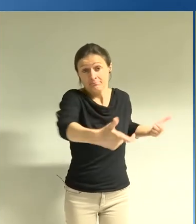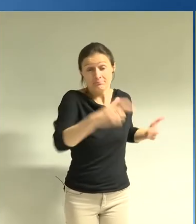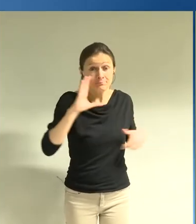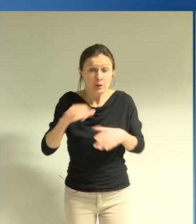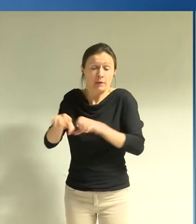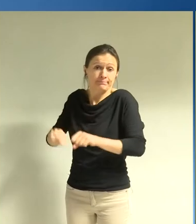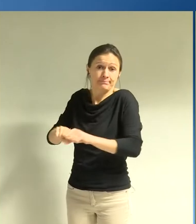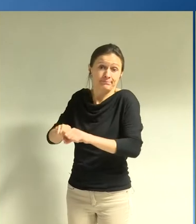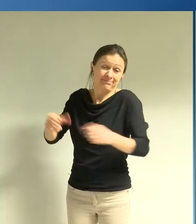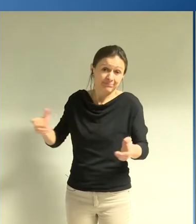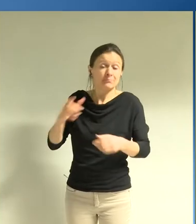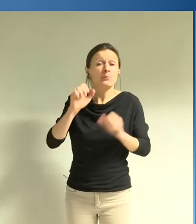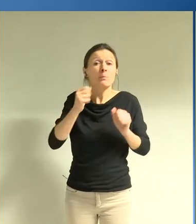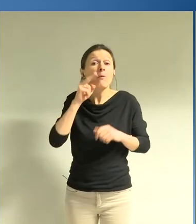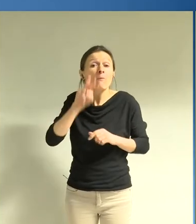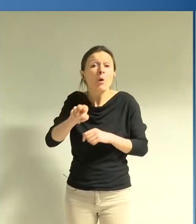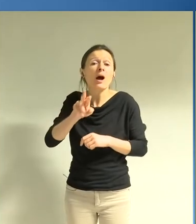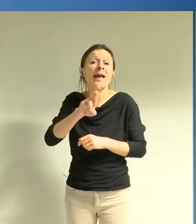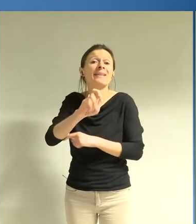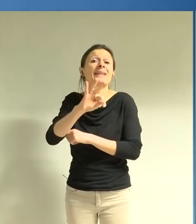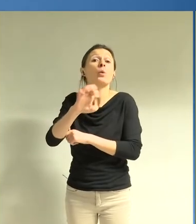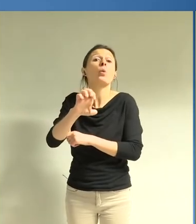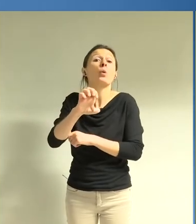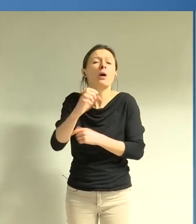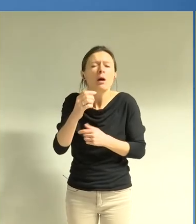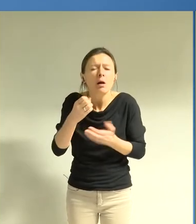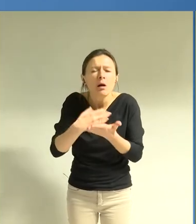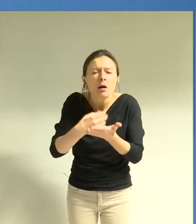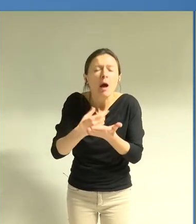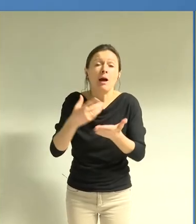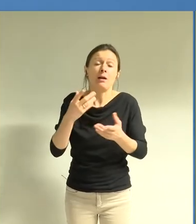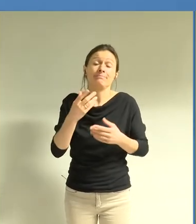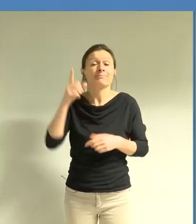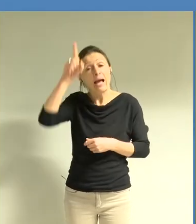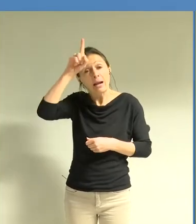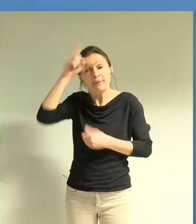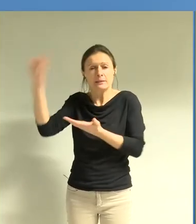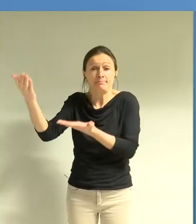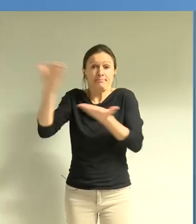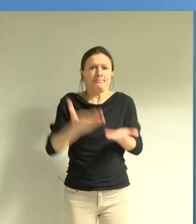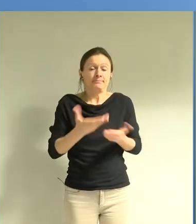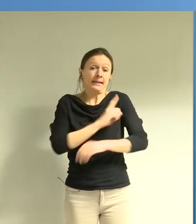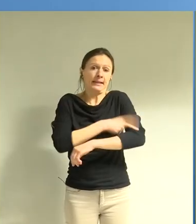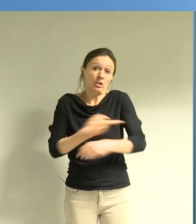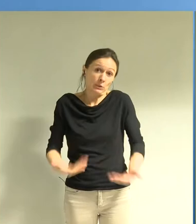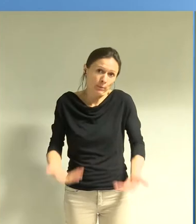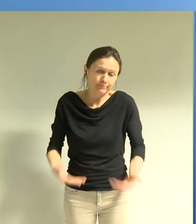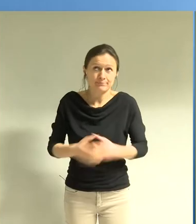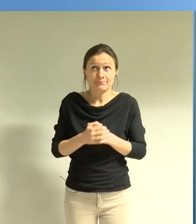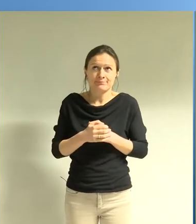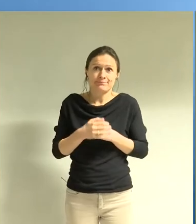quotidienne et nous importons beaucoup d'allemagne d'ailleurs ce qui fait doucement sourire à ceux qui critiquent le mode de transition